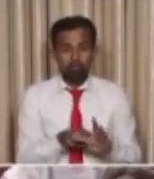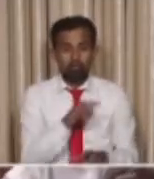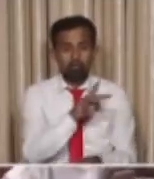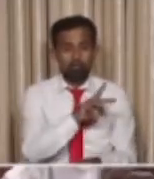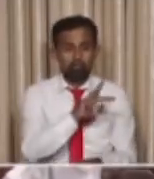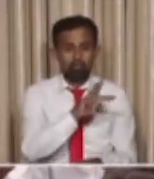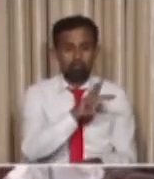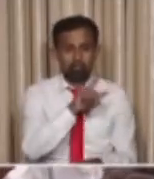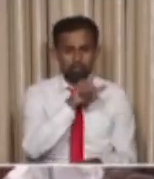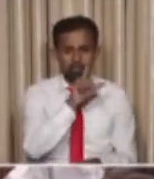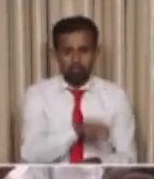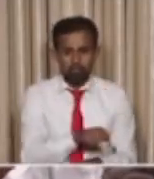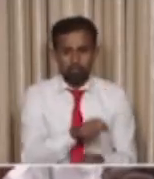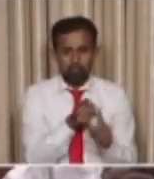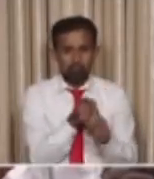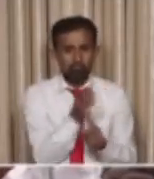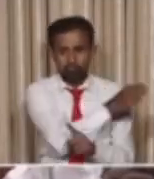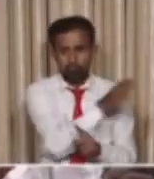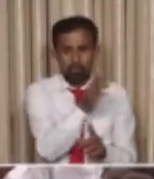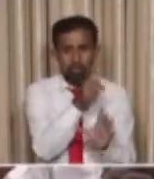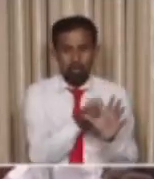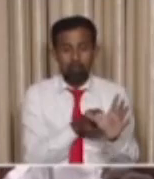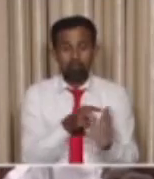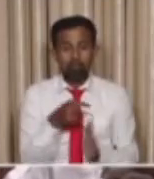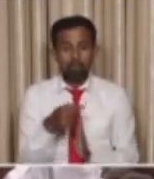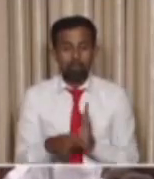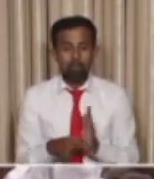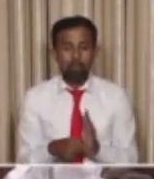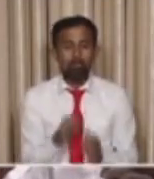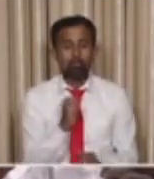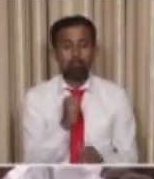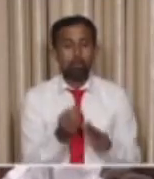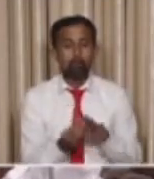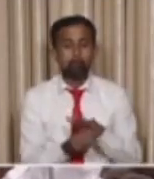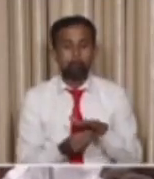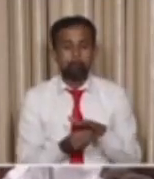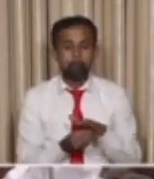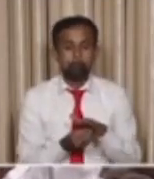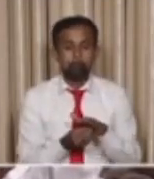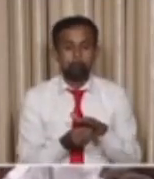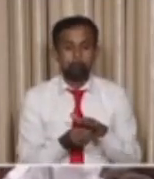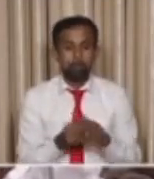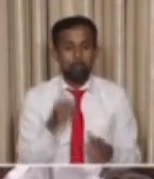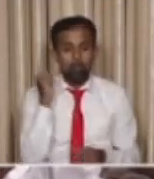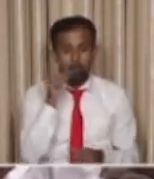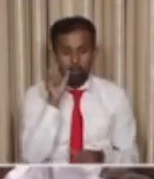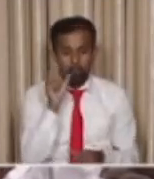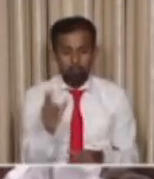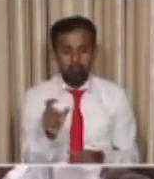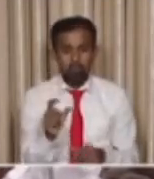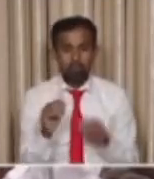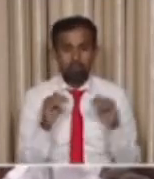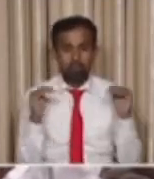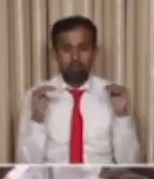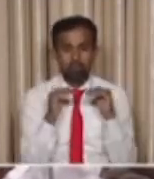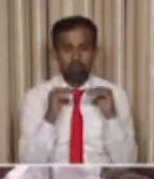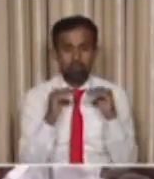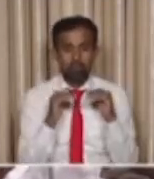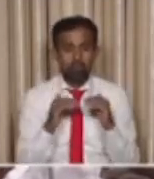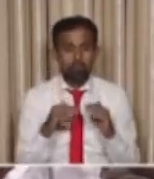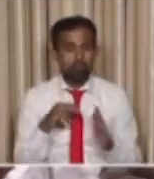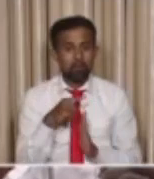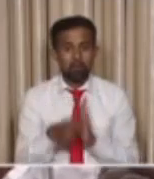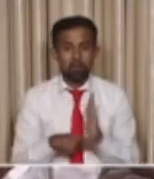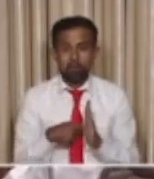37,000ක් වගේ කාල සීමාවක් තුල මේ රටේ කුමන පරිසරයක් තිබුණද කියන කාරණාව හොයන්න සාධාරණ මැදිහත් වීමක් මේ රටේ